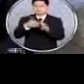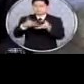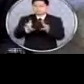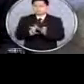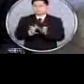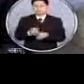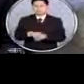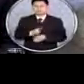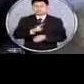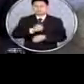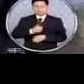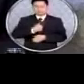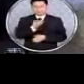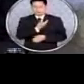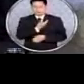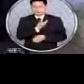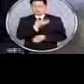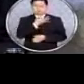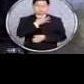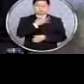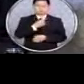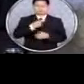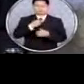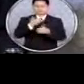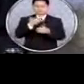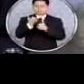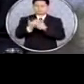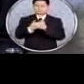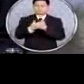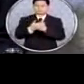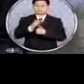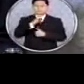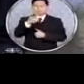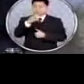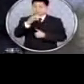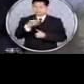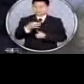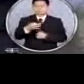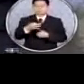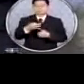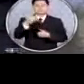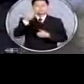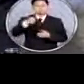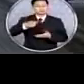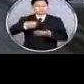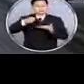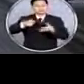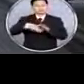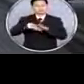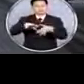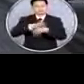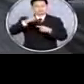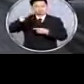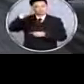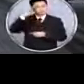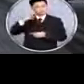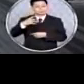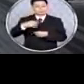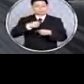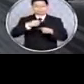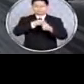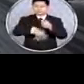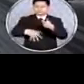真的在很多地方撑不下去，需要我们来帮忙。当然这不是光钱的关系，因为你谈文化创意还有文化创意产业